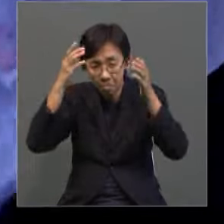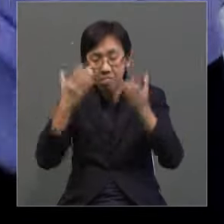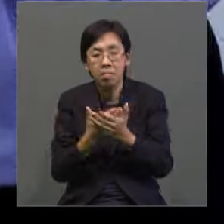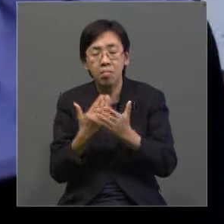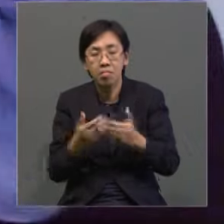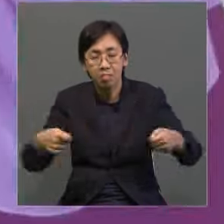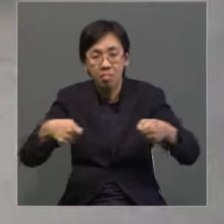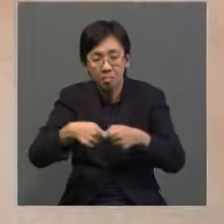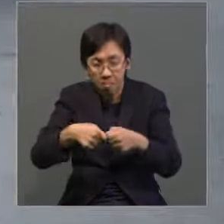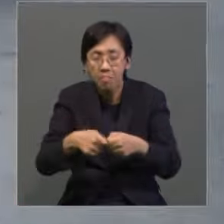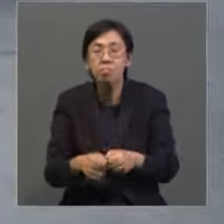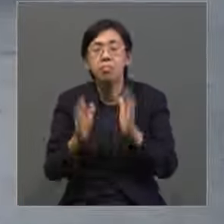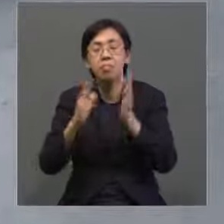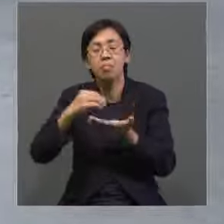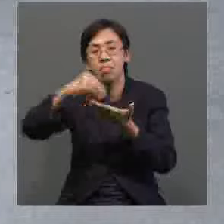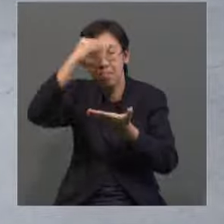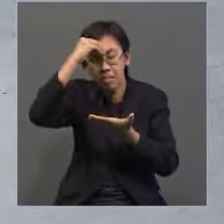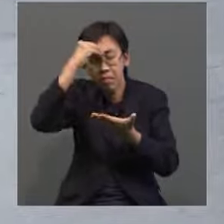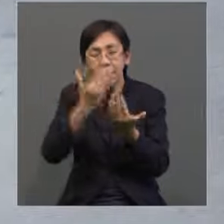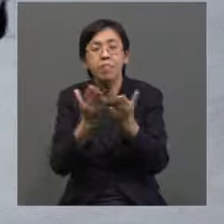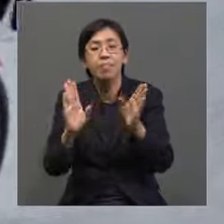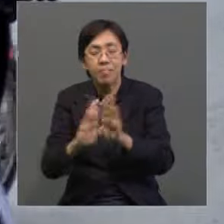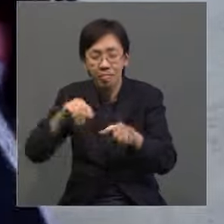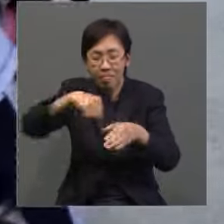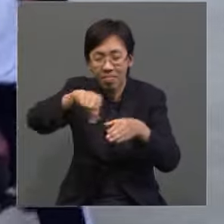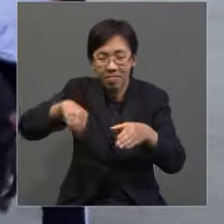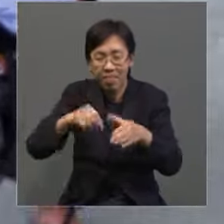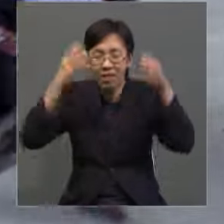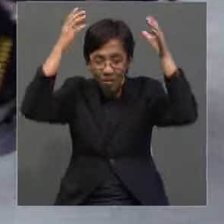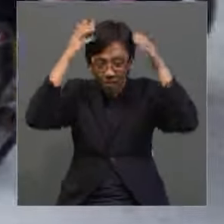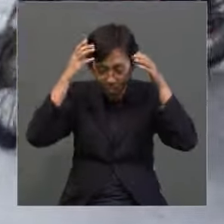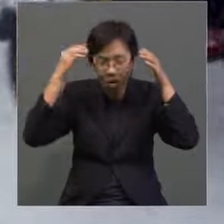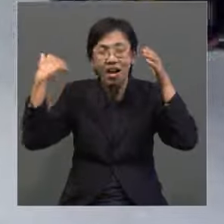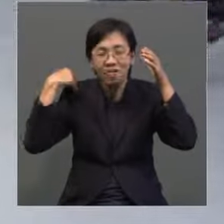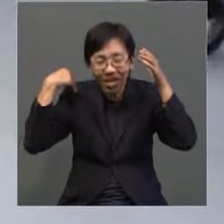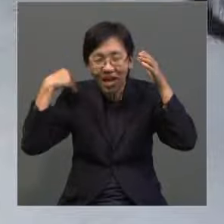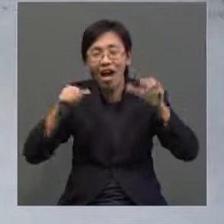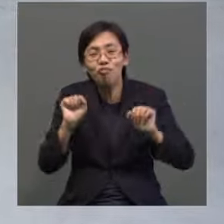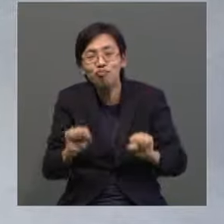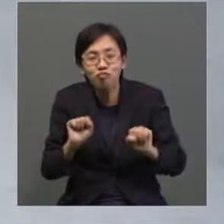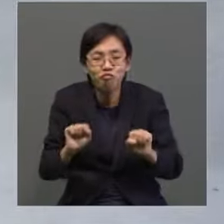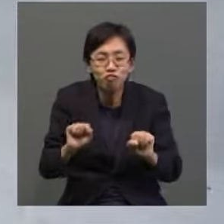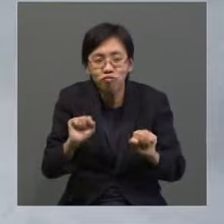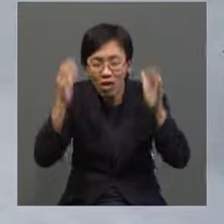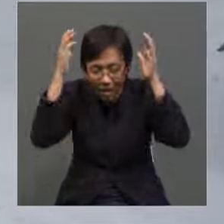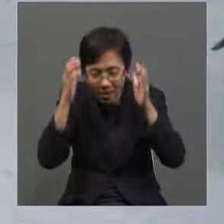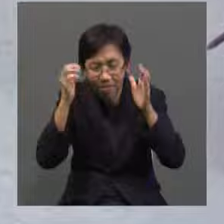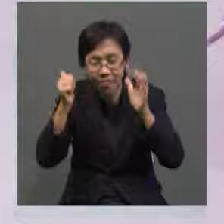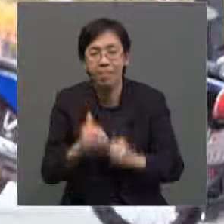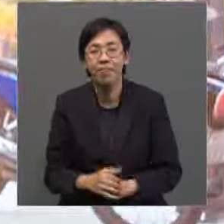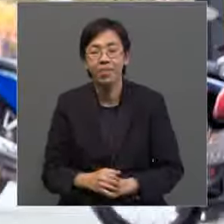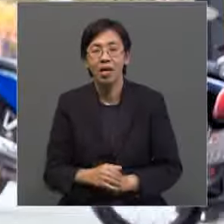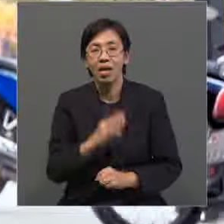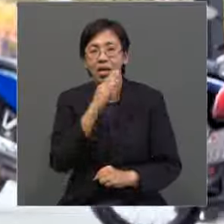ครึ่งเพื่อให้นักเรียนและคนในครอบครัวมีหมวกนิรภัยในการสวมใส่ขนาดขับขี ่ถ้